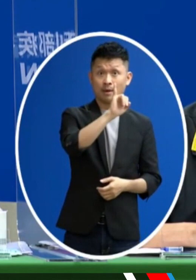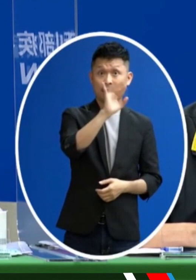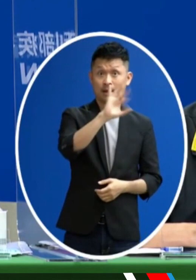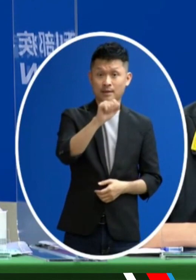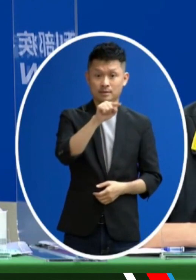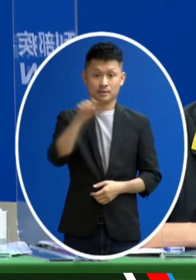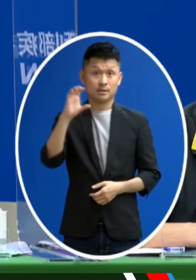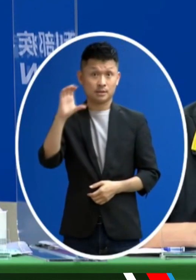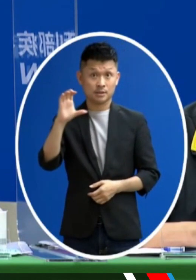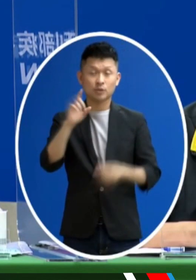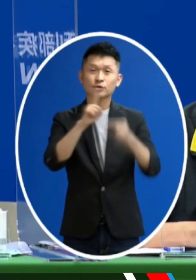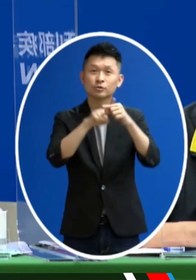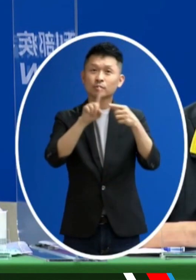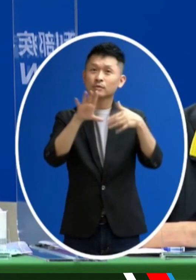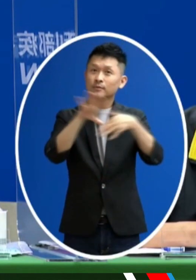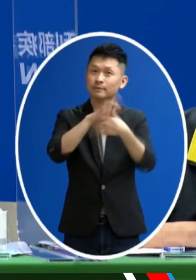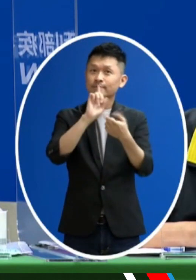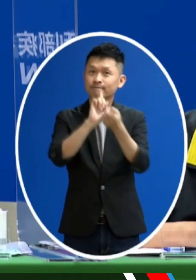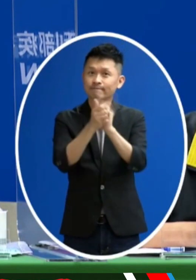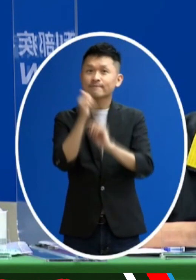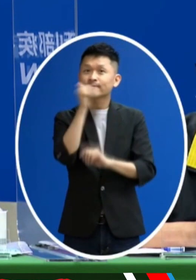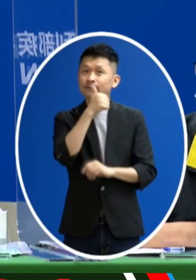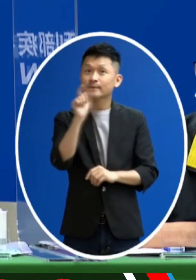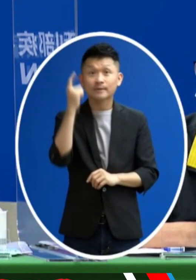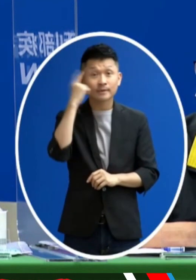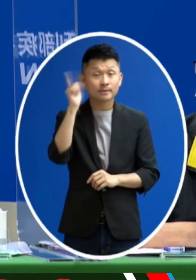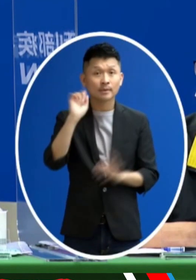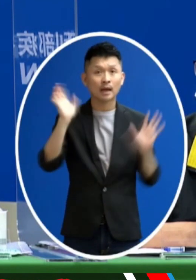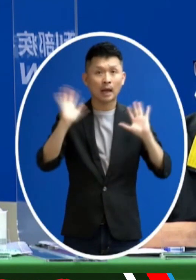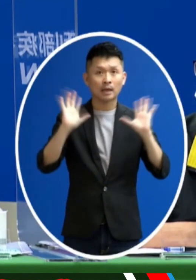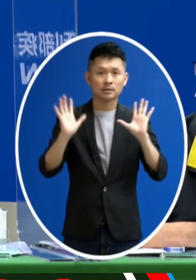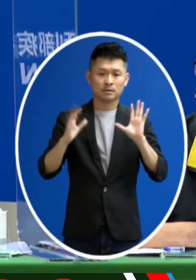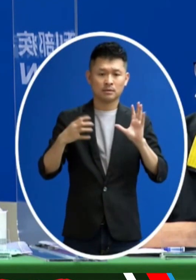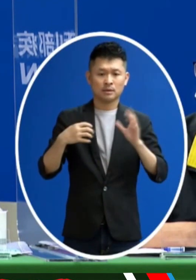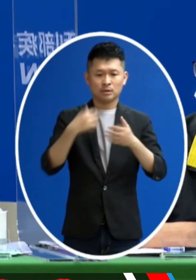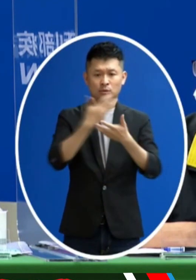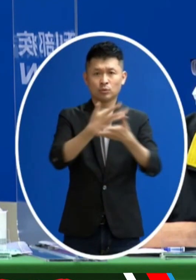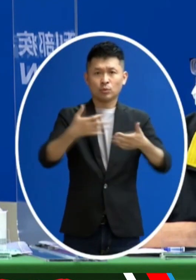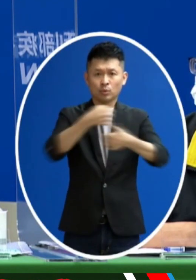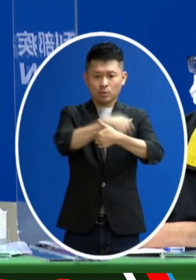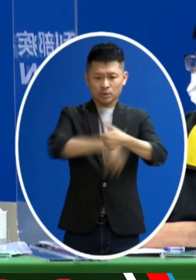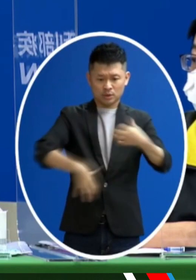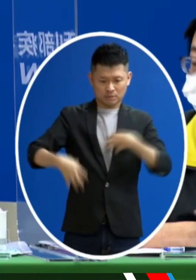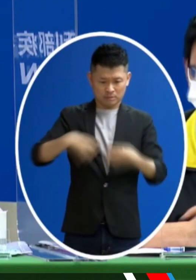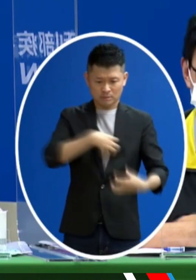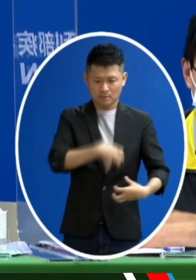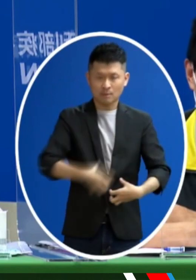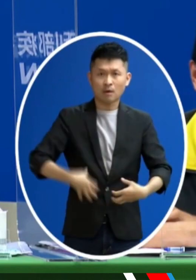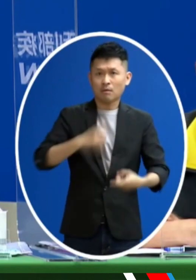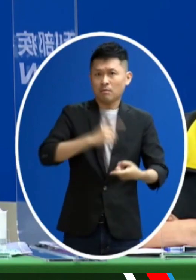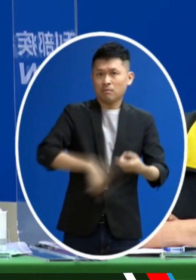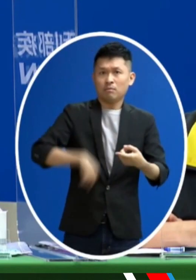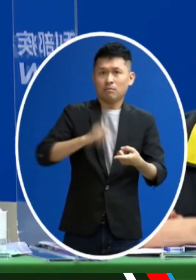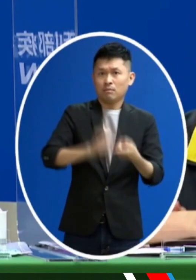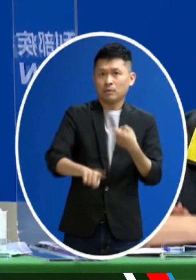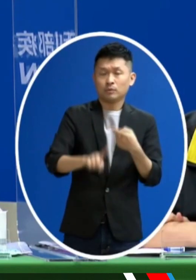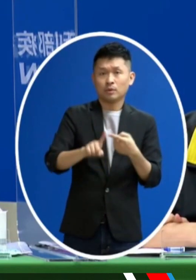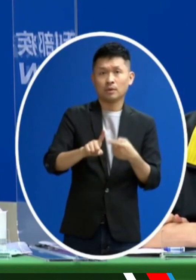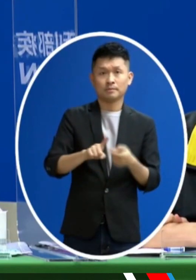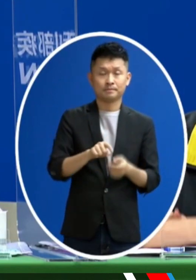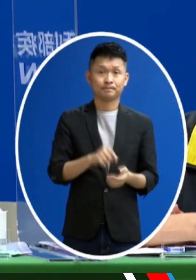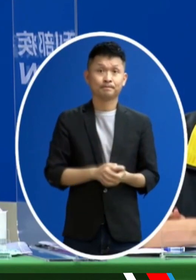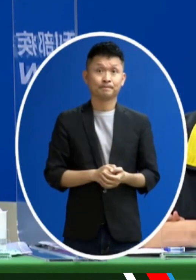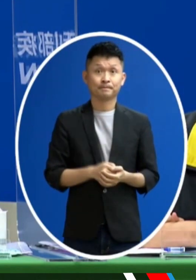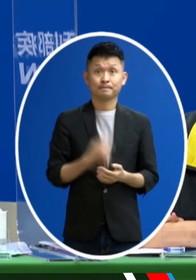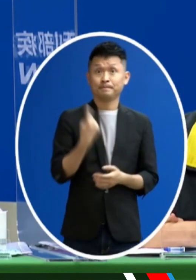MIC 呢，中文就是在我们台湾的翻译就是孩童多系统的炎症症候群哈。那么在前几天有10岁